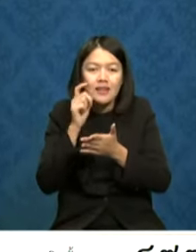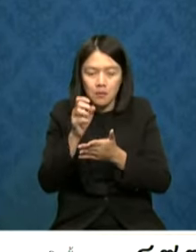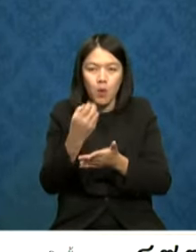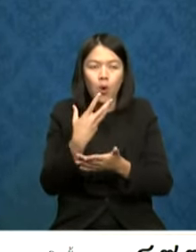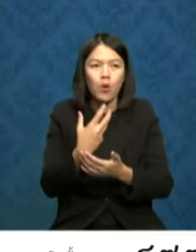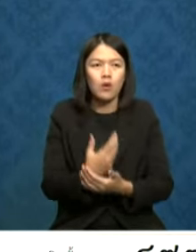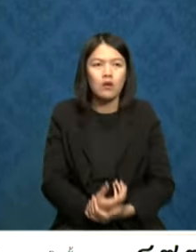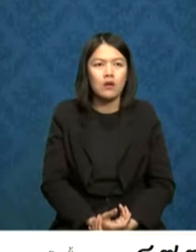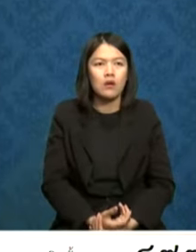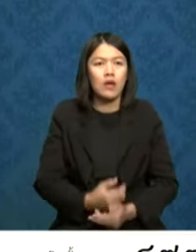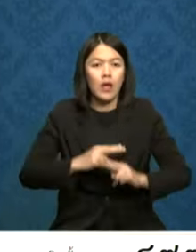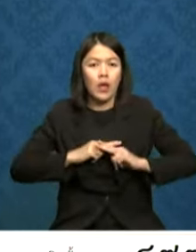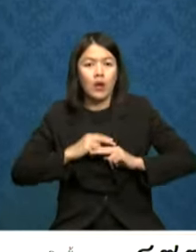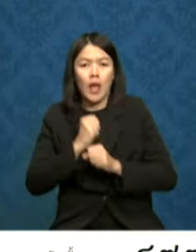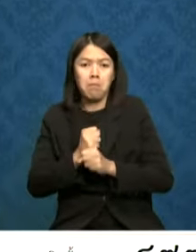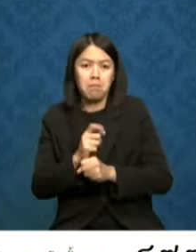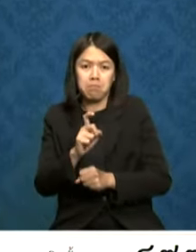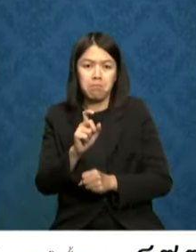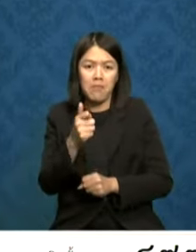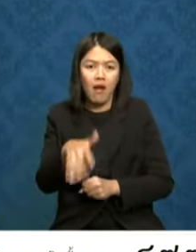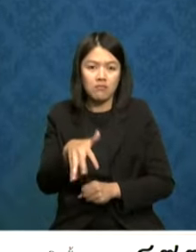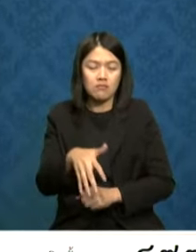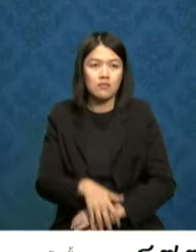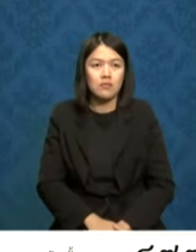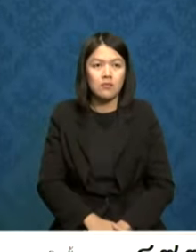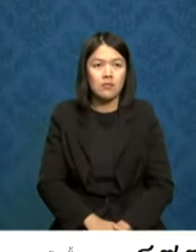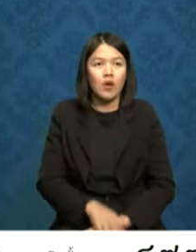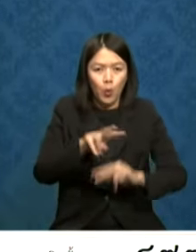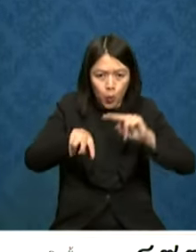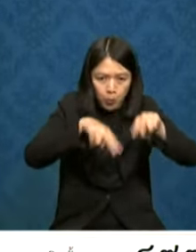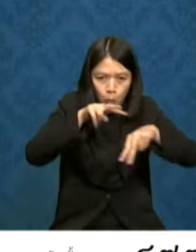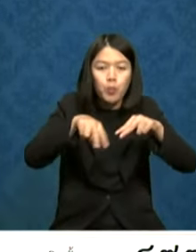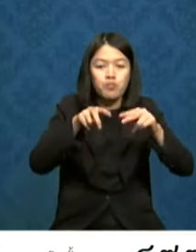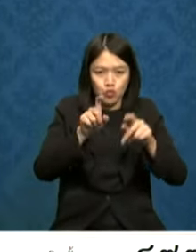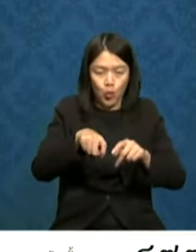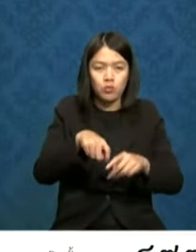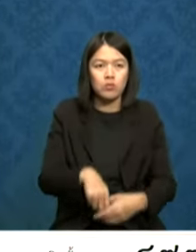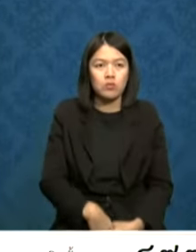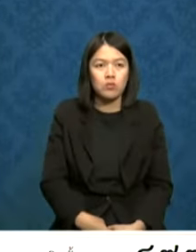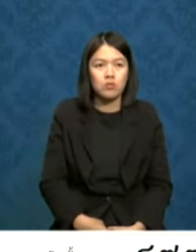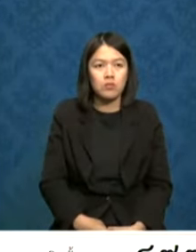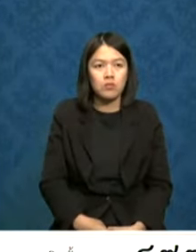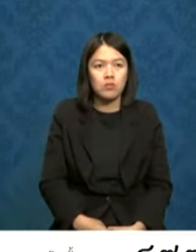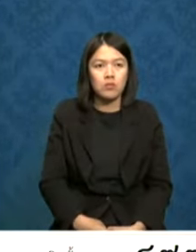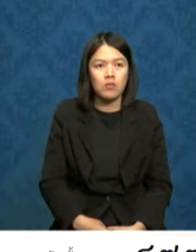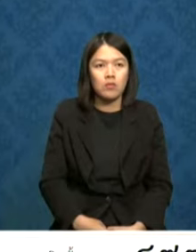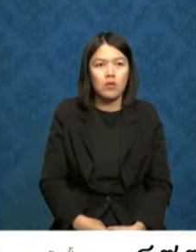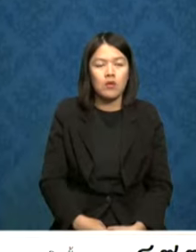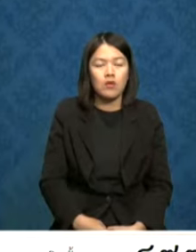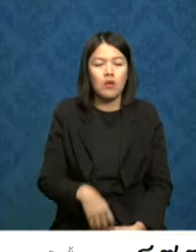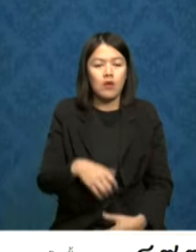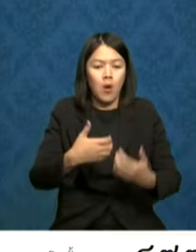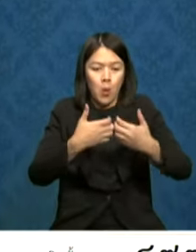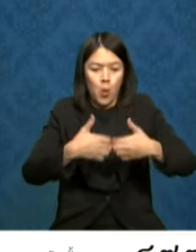ซึ่งเราจะให้เอกชนผลิตไม่ได้นะครับตรงเนี้ยเราต้องควบคุมเพราะฉะนั้นมันต้องเป็นโรงเสะโรง